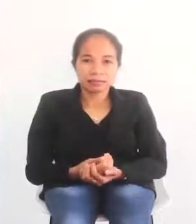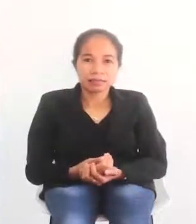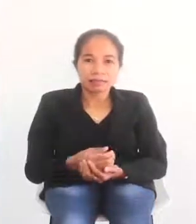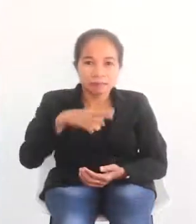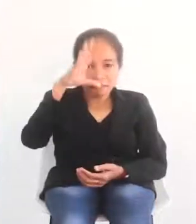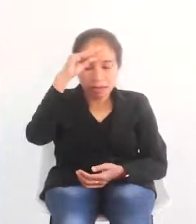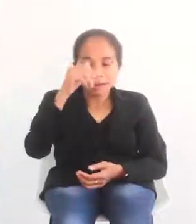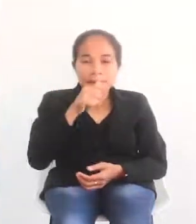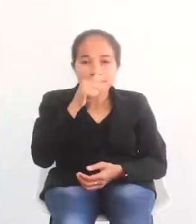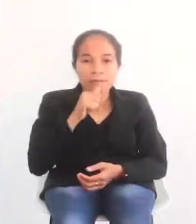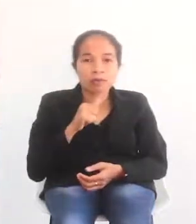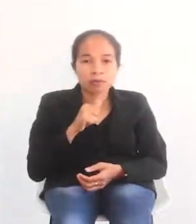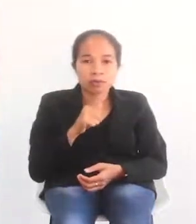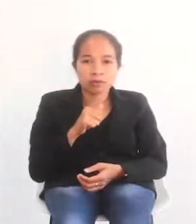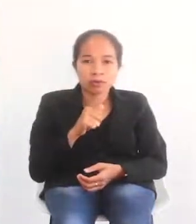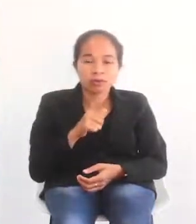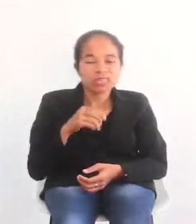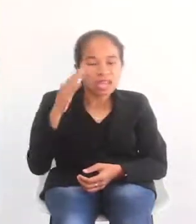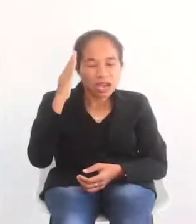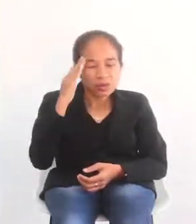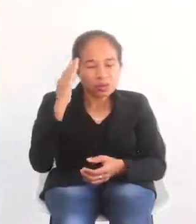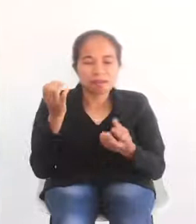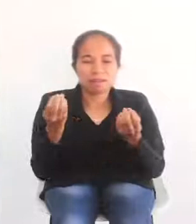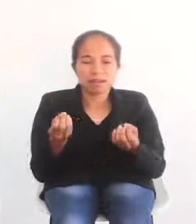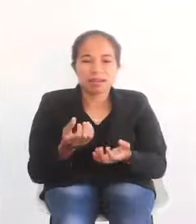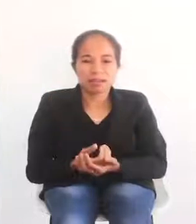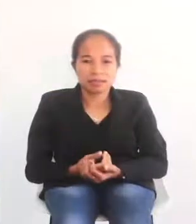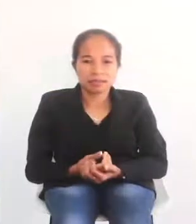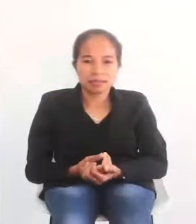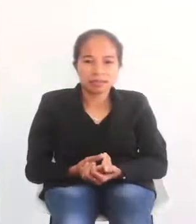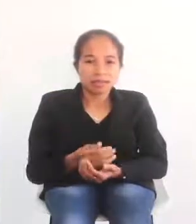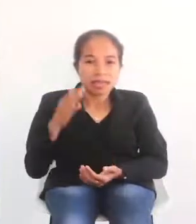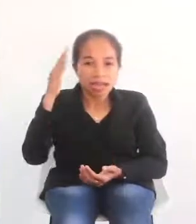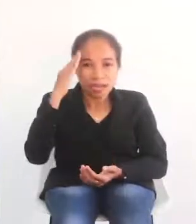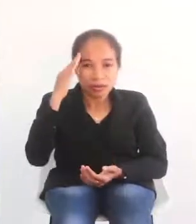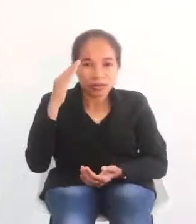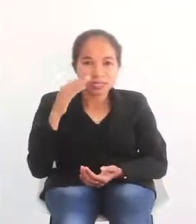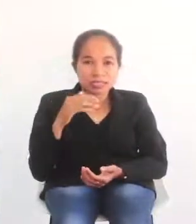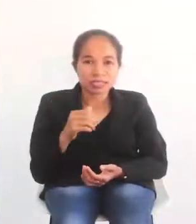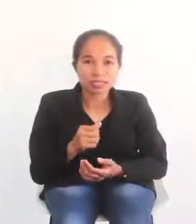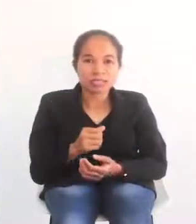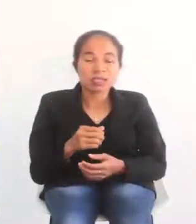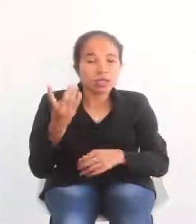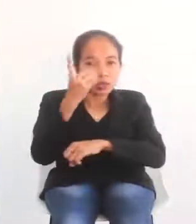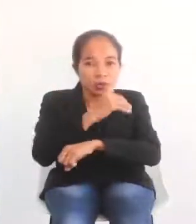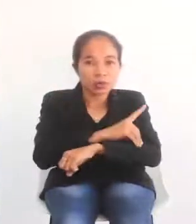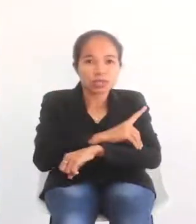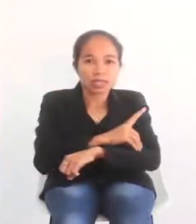Armindu nonok hela maibe hanoin buat barak. Ni hanoin hetan lorong